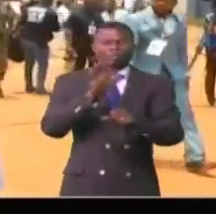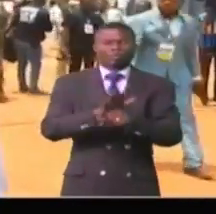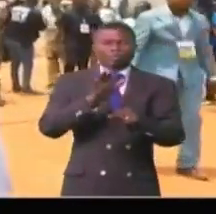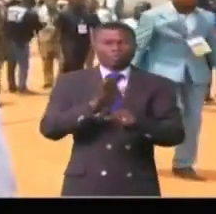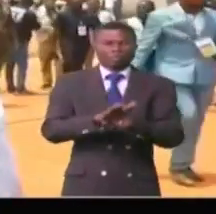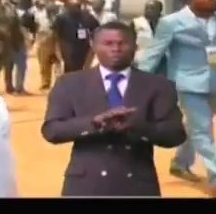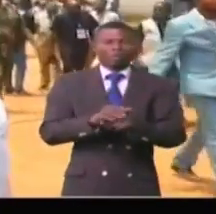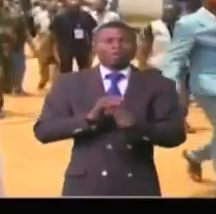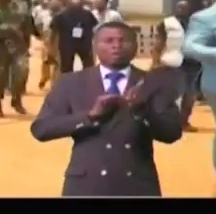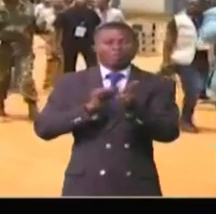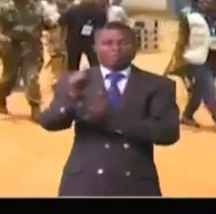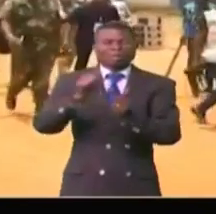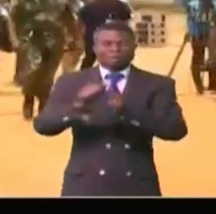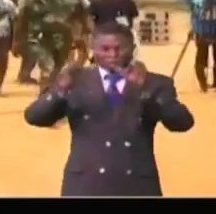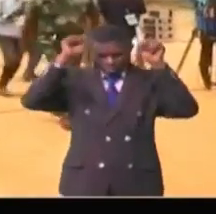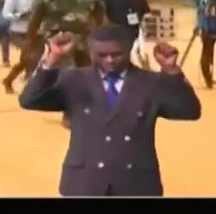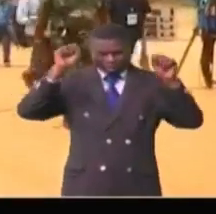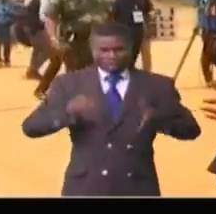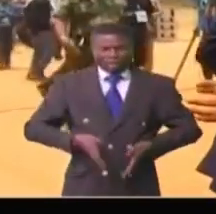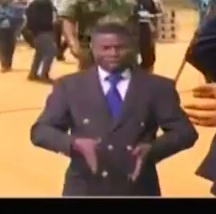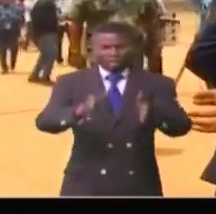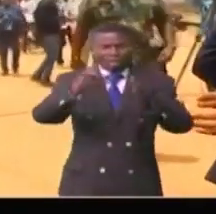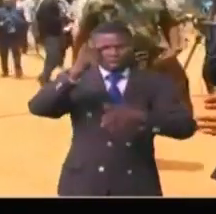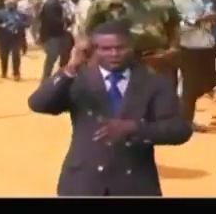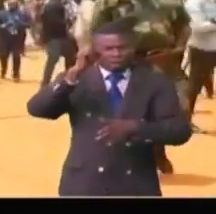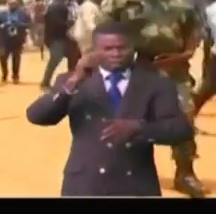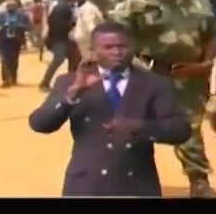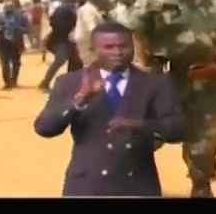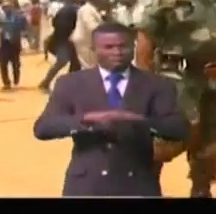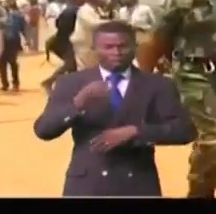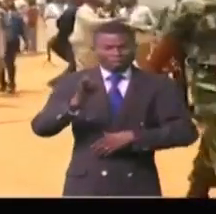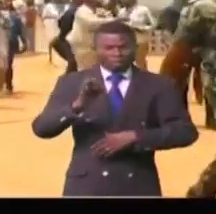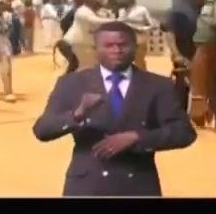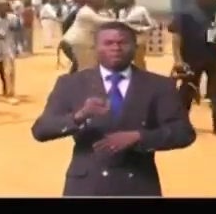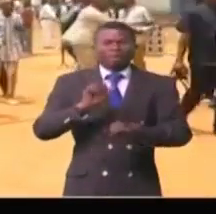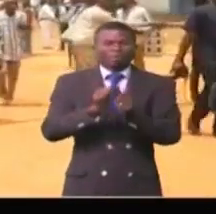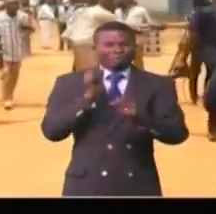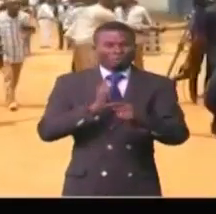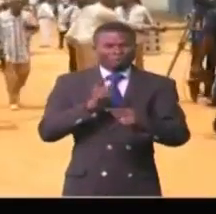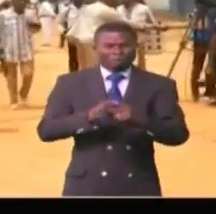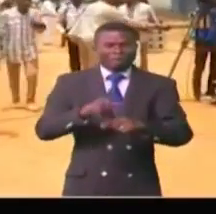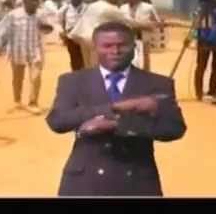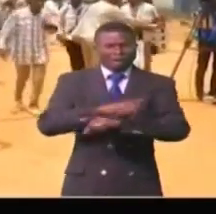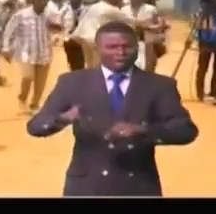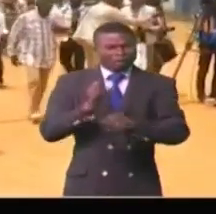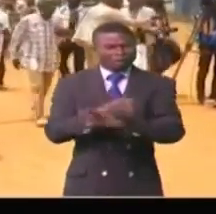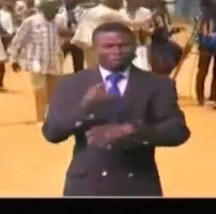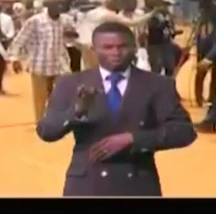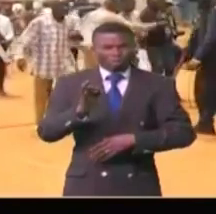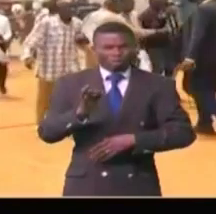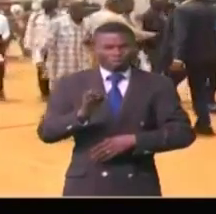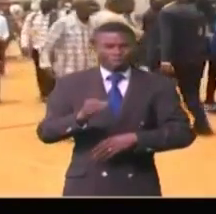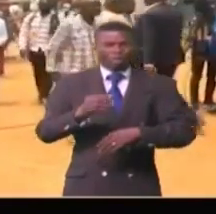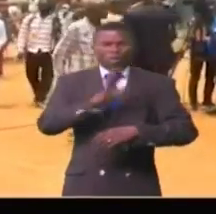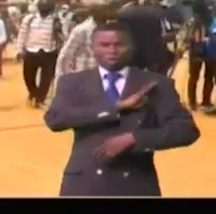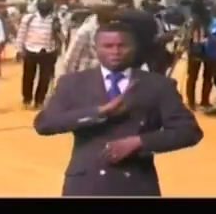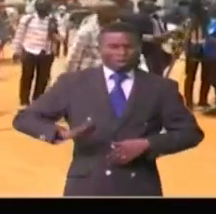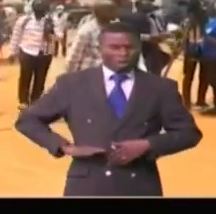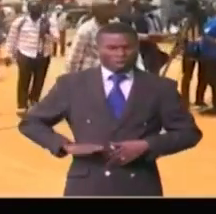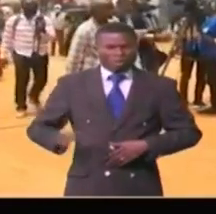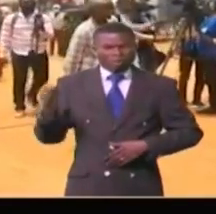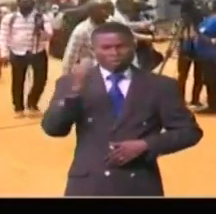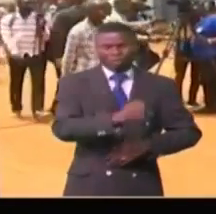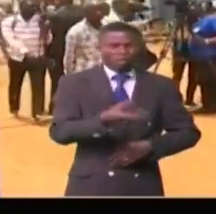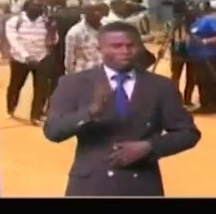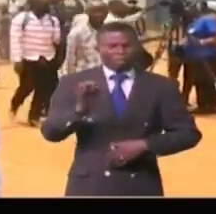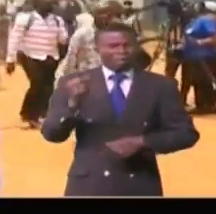à faire. C'est notamment la voirie urbaine qu'on n'a pas. L'administration doit devoir s'asseoir. Il n'y a pas encore de bourgmestre nommé et